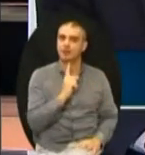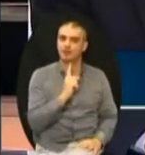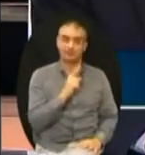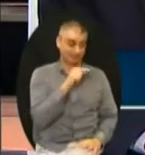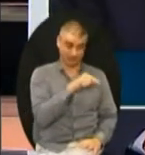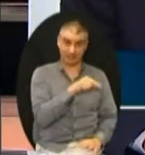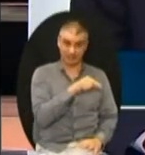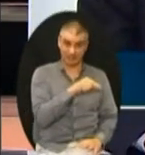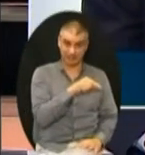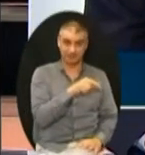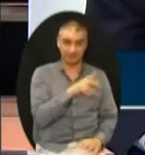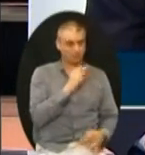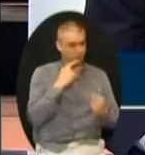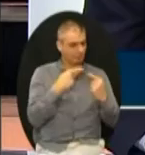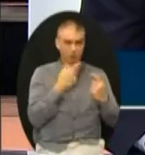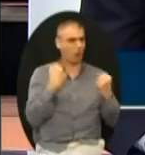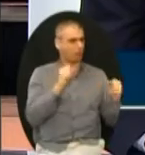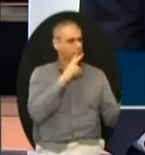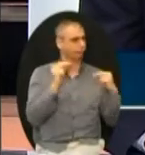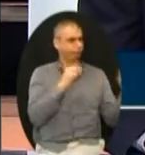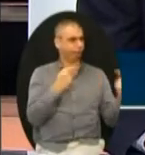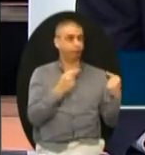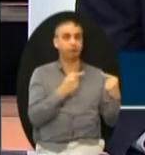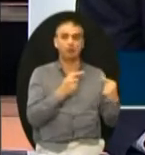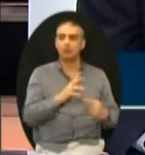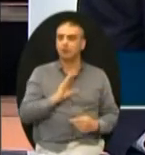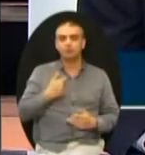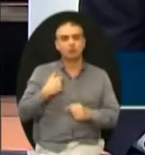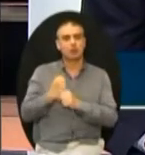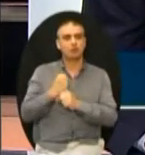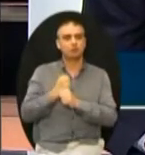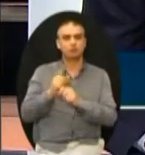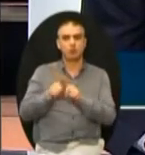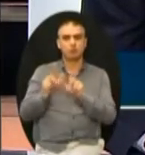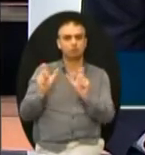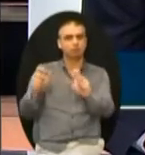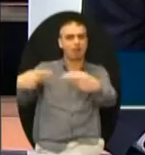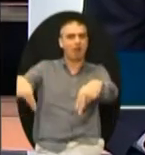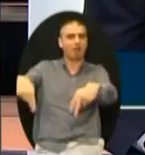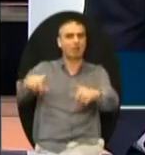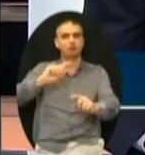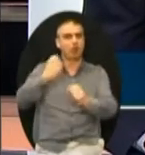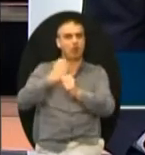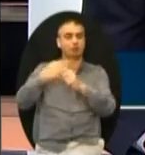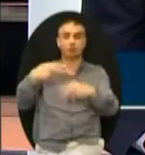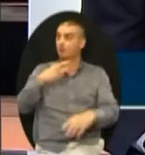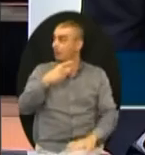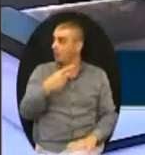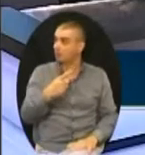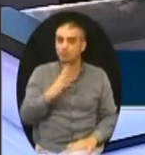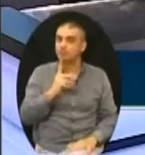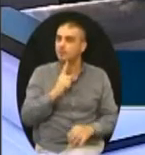בין זה שיש ויכוח חופשי, לבין זה שבו אנחנו מייצרים הרתעה מהוויכוח החופשי. כשאתה או